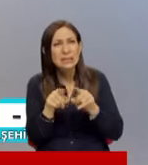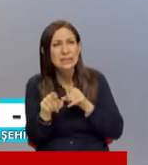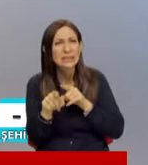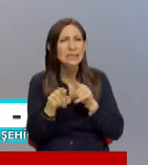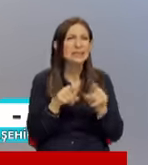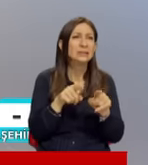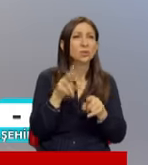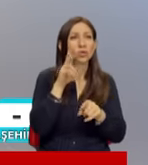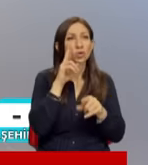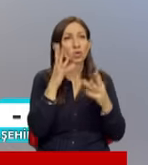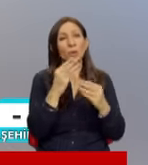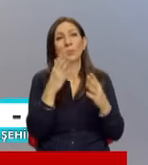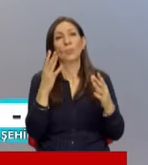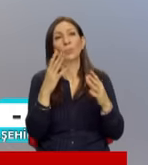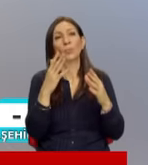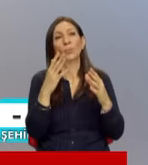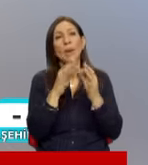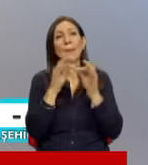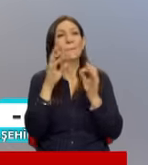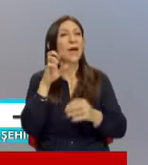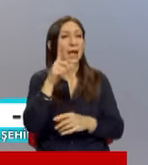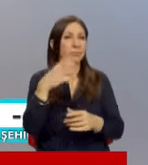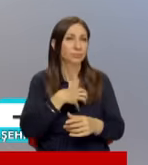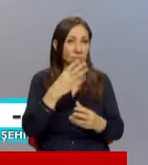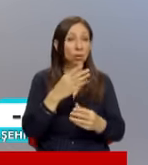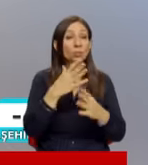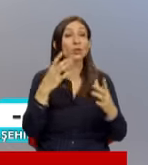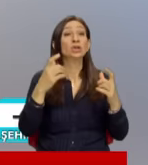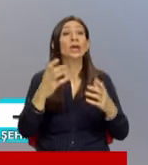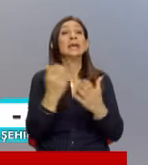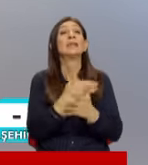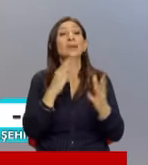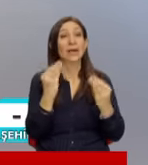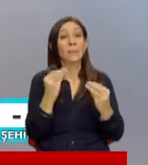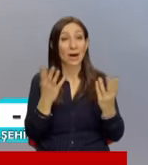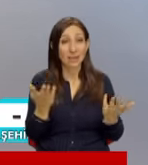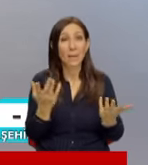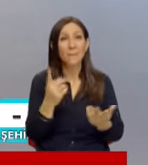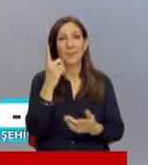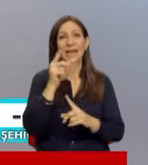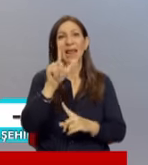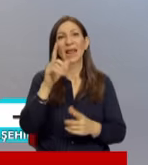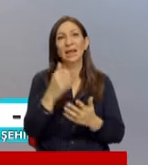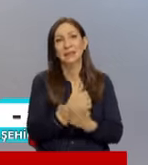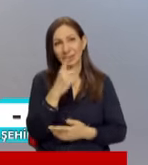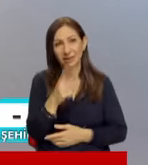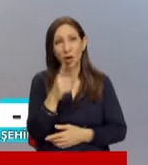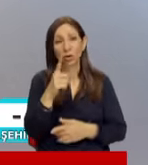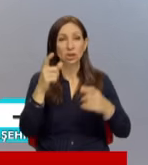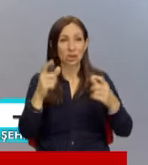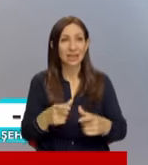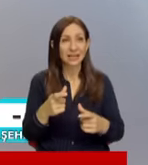Evet, ve evet. Neticede Büyük Birlik Partisi'nin oldu. Büyükşehir kazanamadı İYİ Parti ama bir il kazandı. O